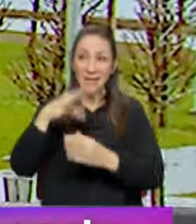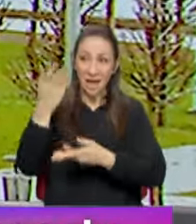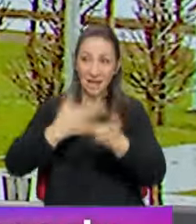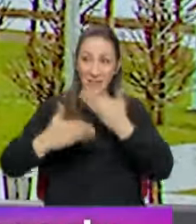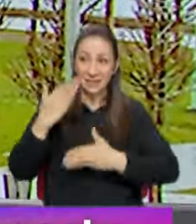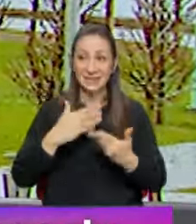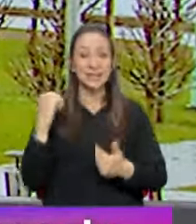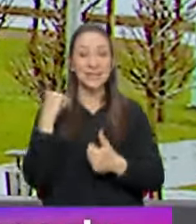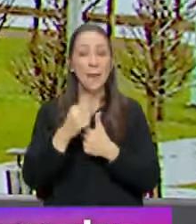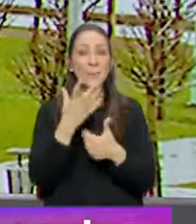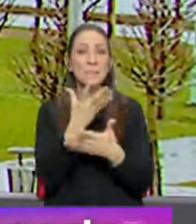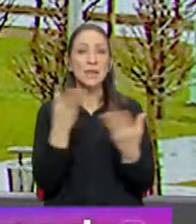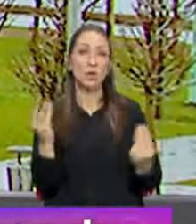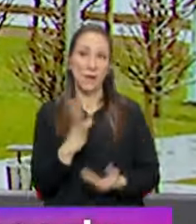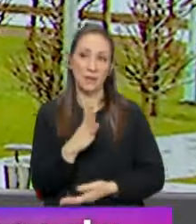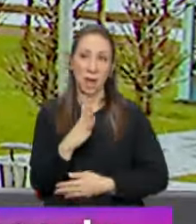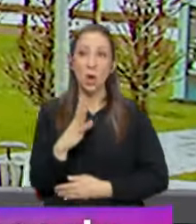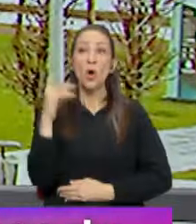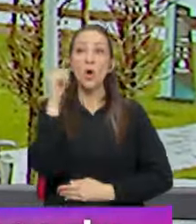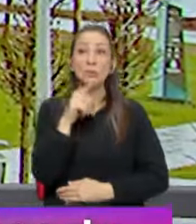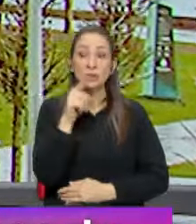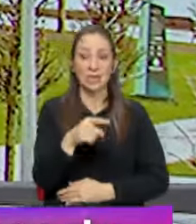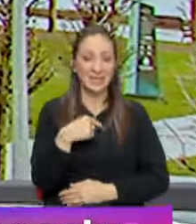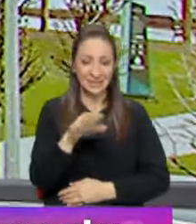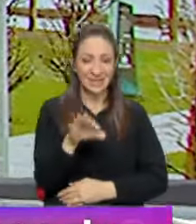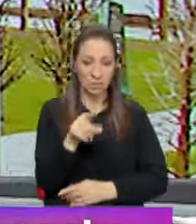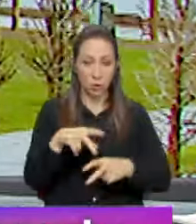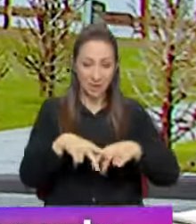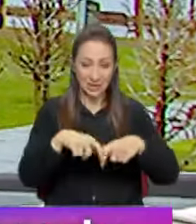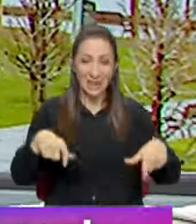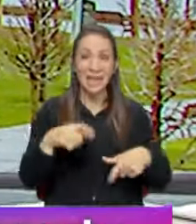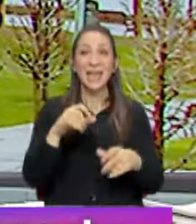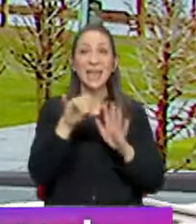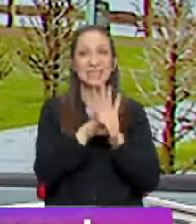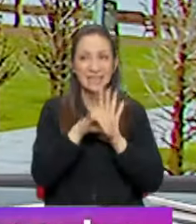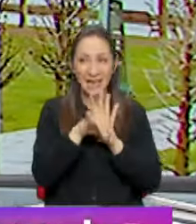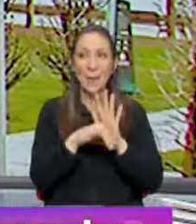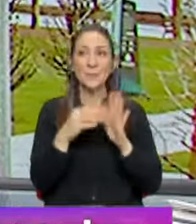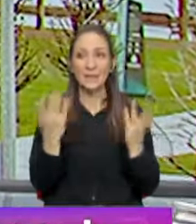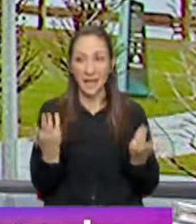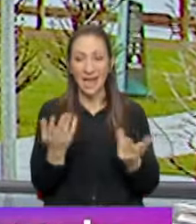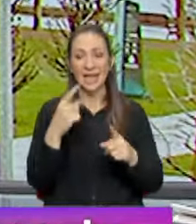anlatsın diyen yine milyonlar var. O yüzden seçtik bu başlığı. Instagram'dan da